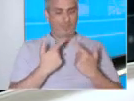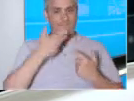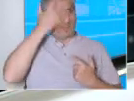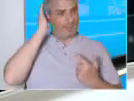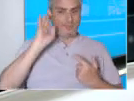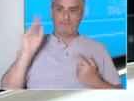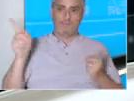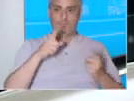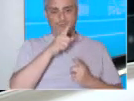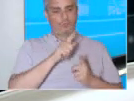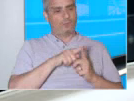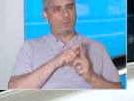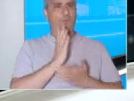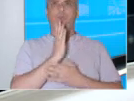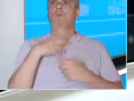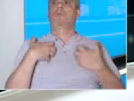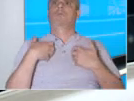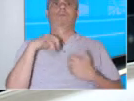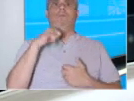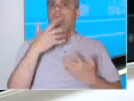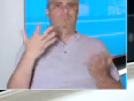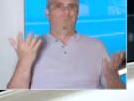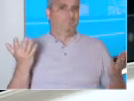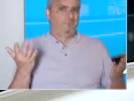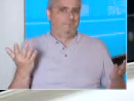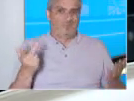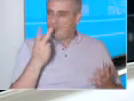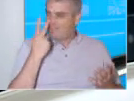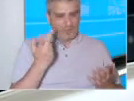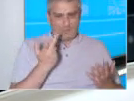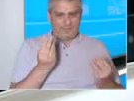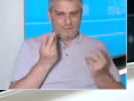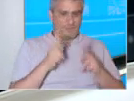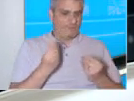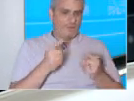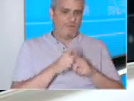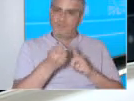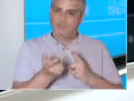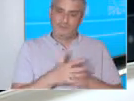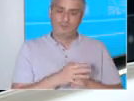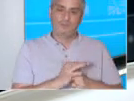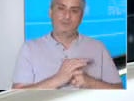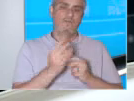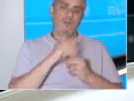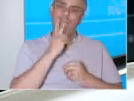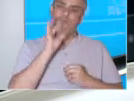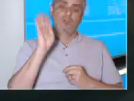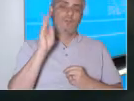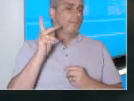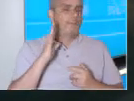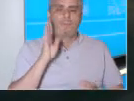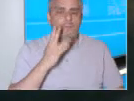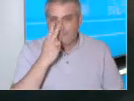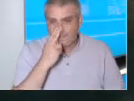לפיד לבין ביבי כשהוא איזה סטטיסט בהצגה. לא רואה את זה קורה, לכן אתה לא רואה לכאורה התכנות לדבר הזה, וזה עוד ספין של נתניהו. בעצם מה